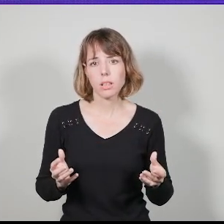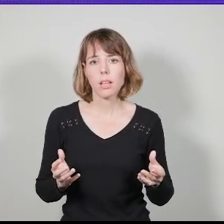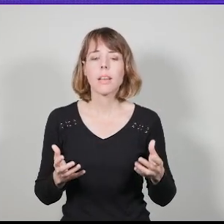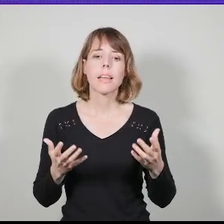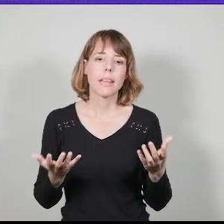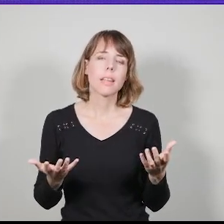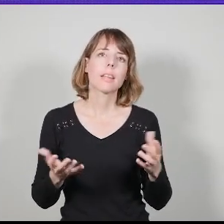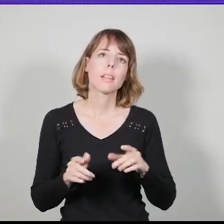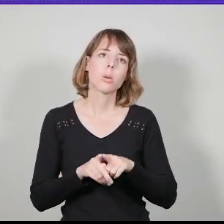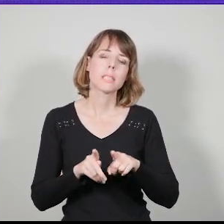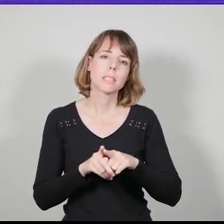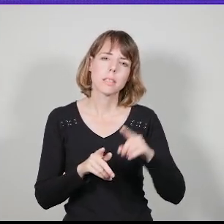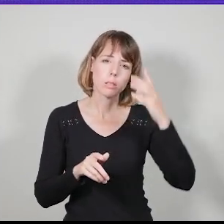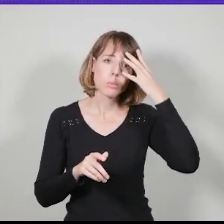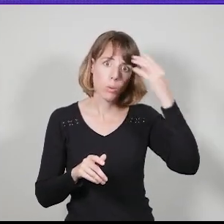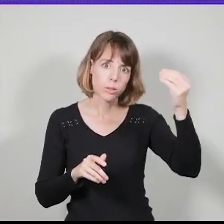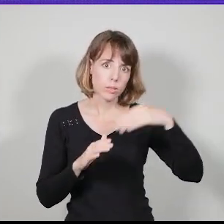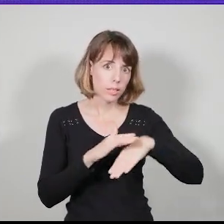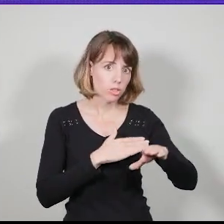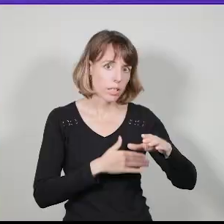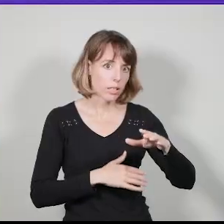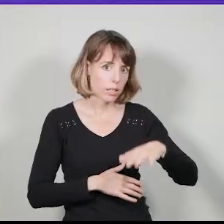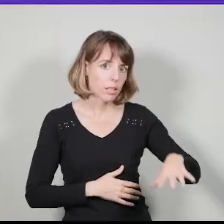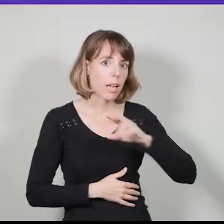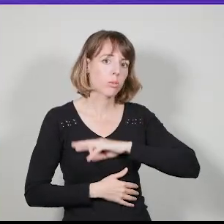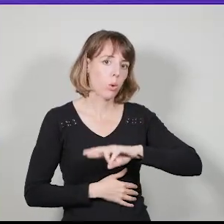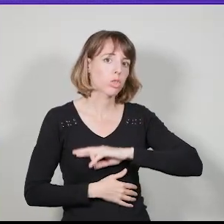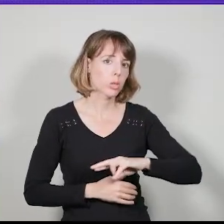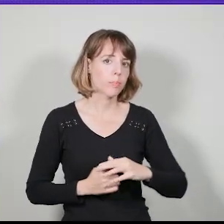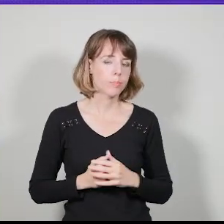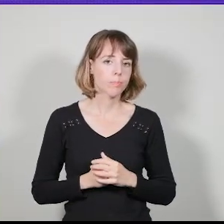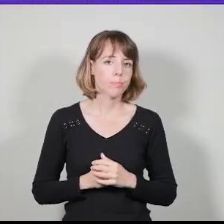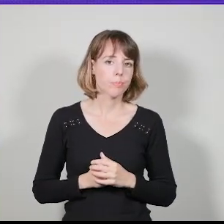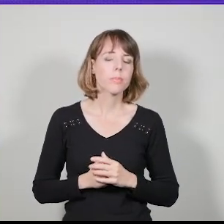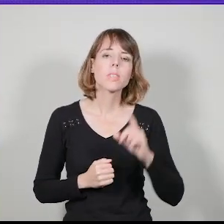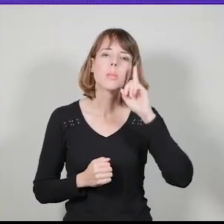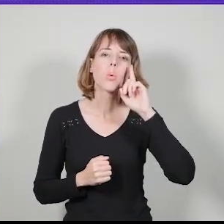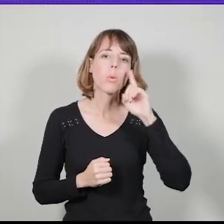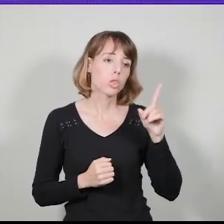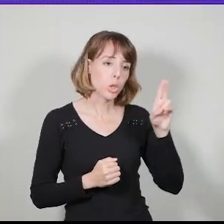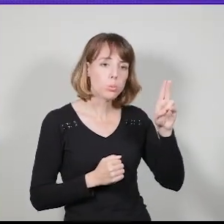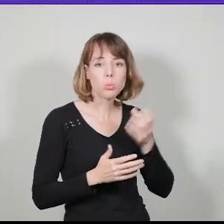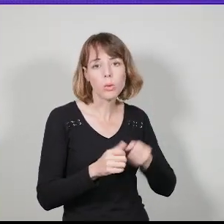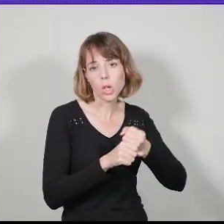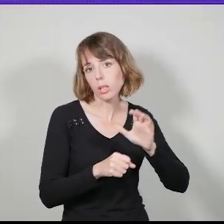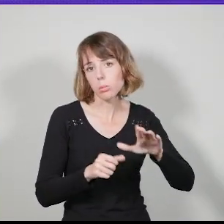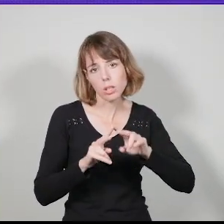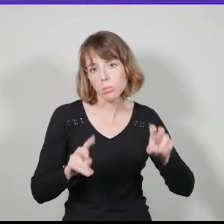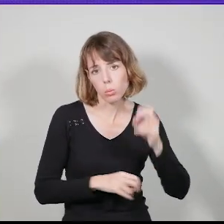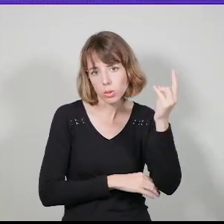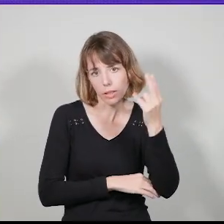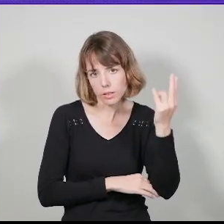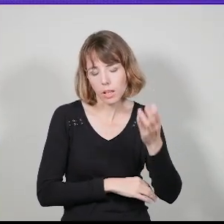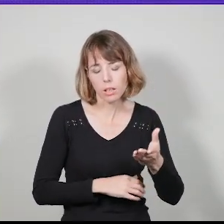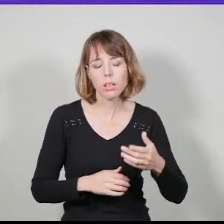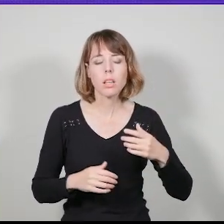avoir des professionnels du milieu de l'assurance, historiquement parce que le DU s'est construit de cette manière-là, et parce que dans le prolongement, nous